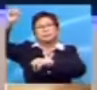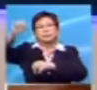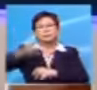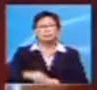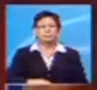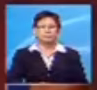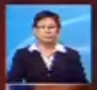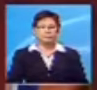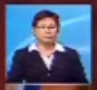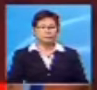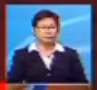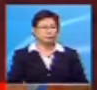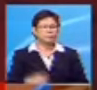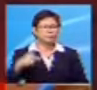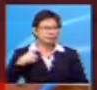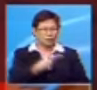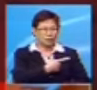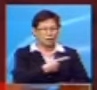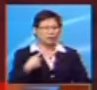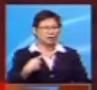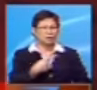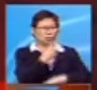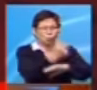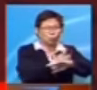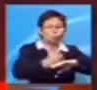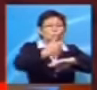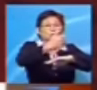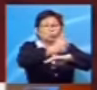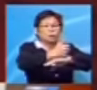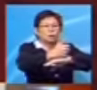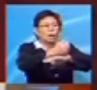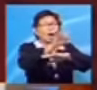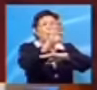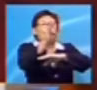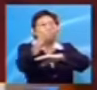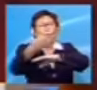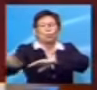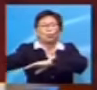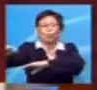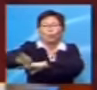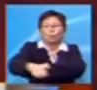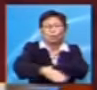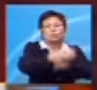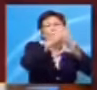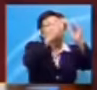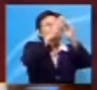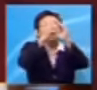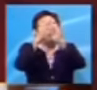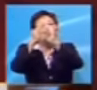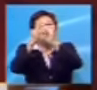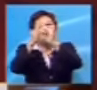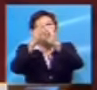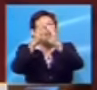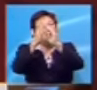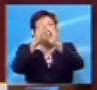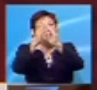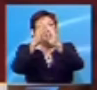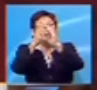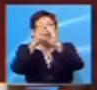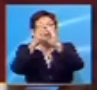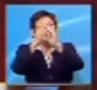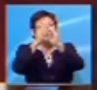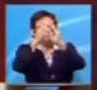Sarawak kita wujudkan Blue Ocean entrepreneur Township iaitu